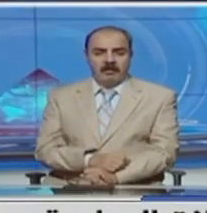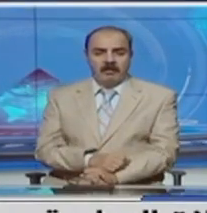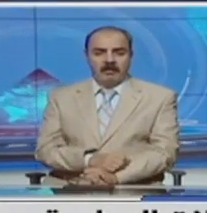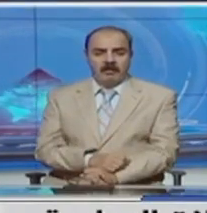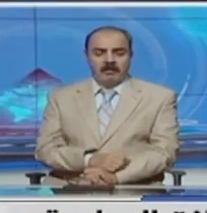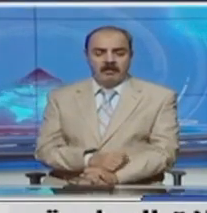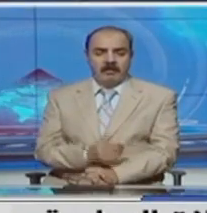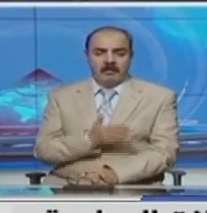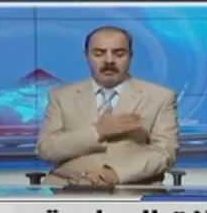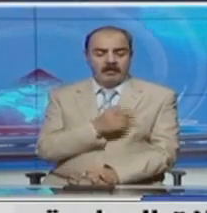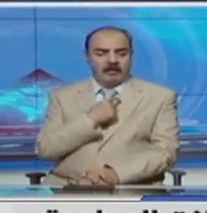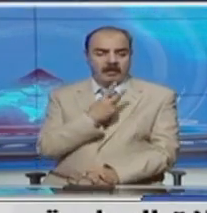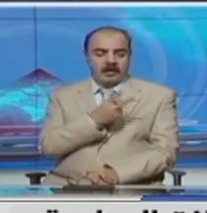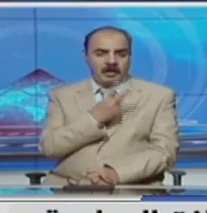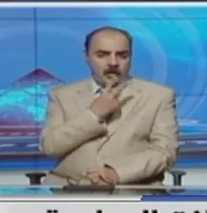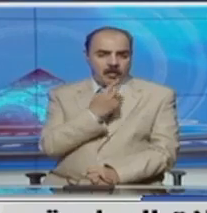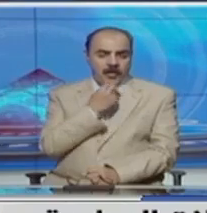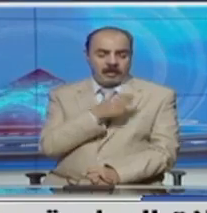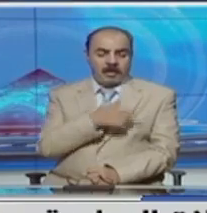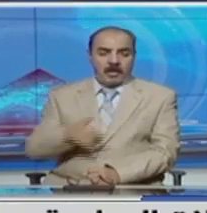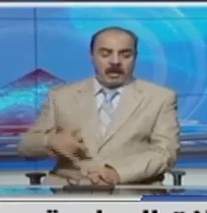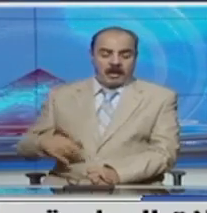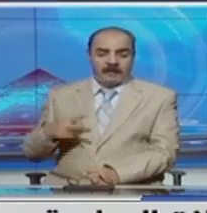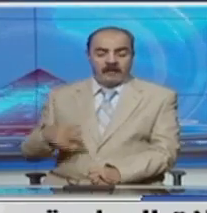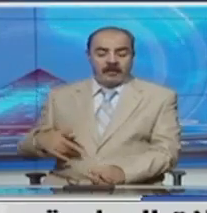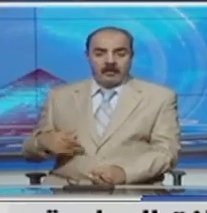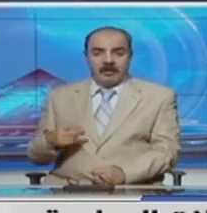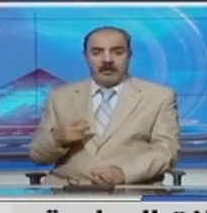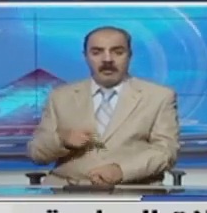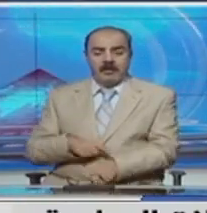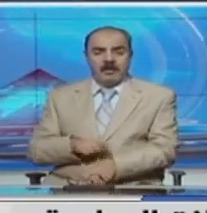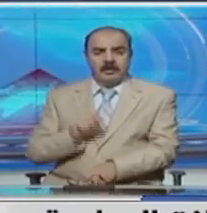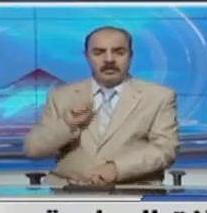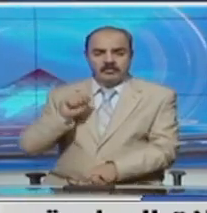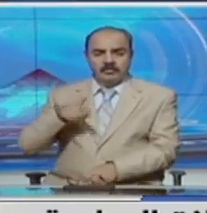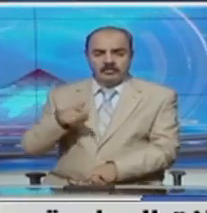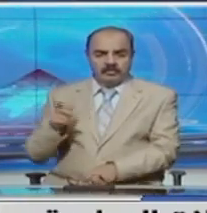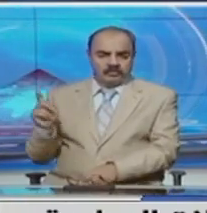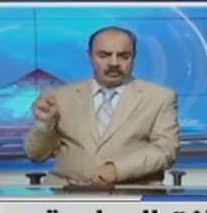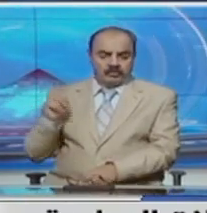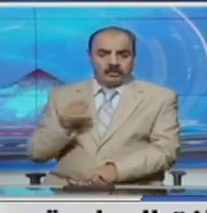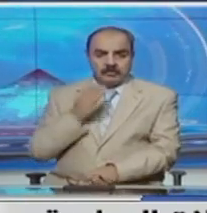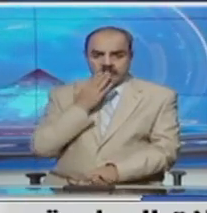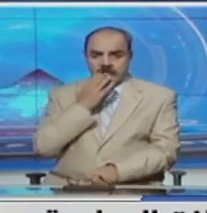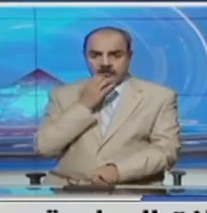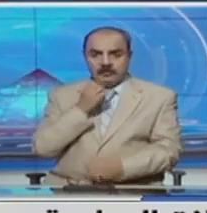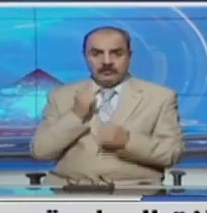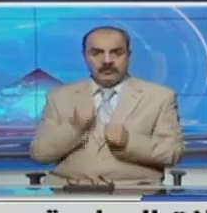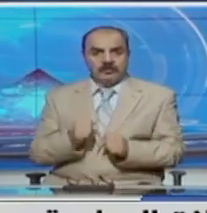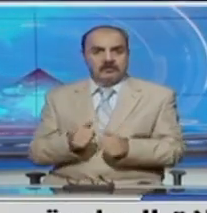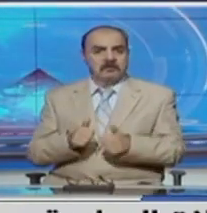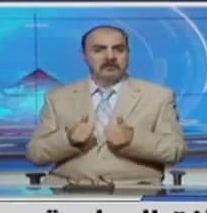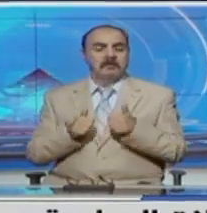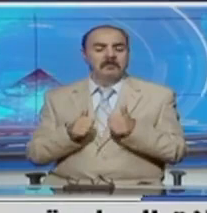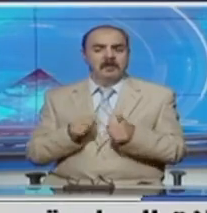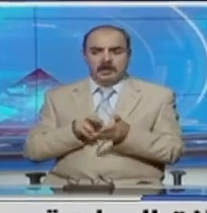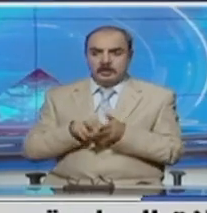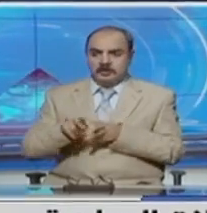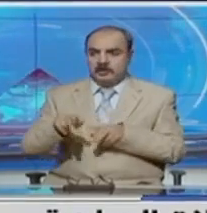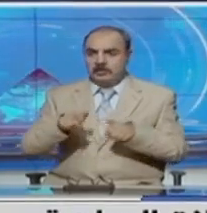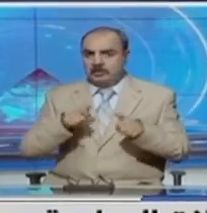في الخلفيه معانا زارع كبد وكلى الحمد لله في خلال 5 أو 6 شهور اللي فاتوا، الحمد لله المريض بصحه جيده، بيتحرك